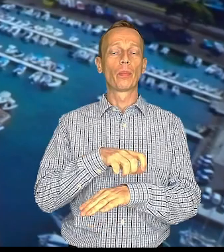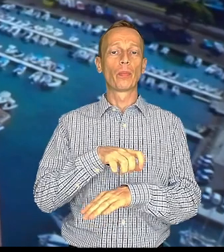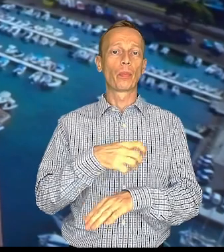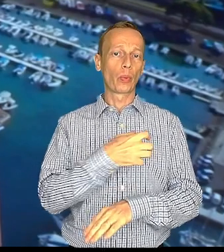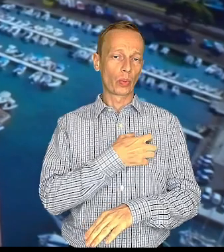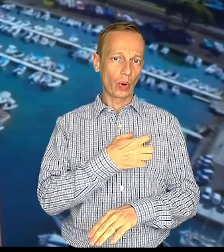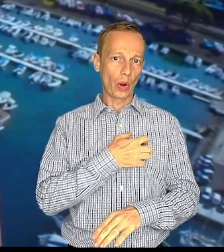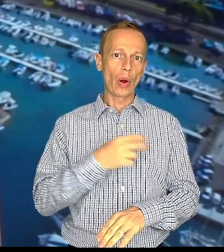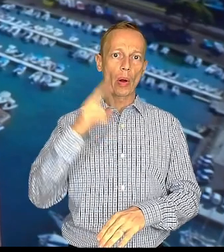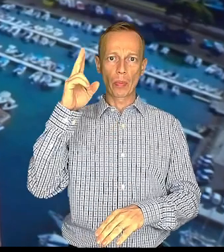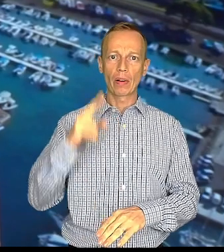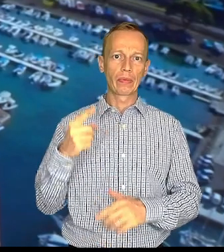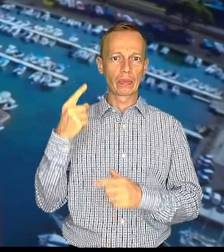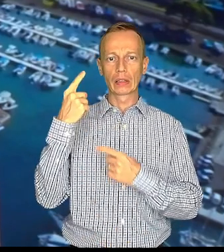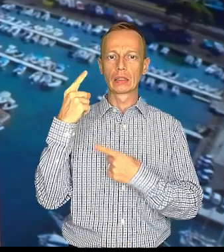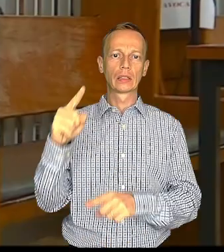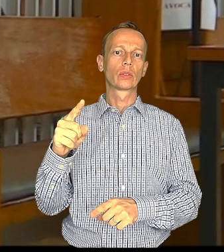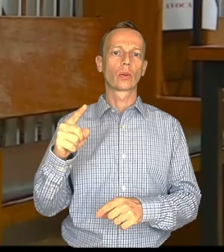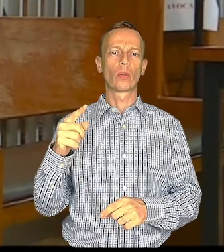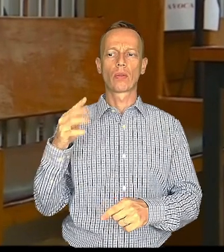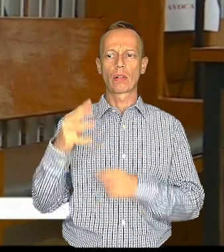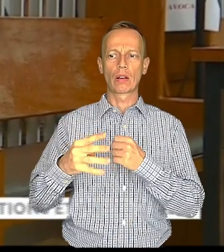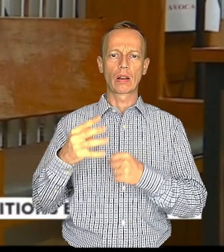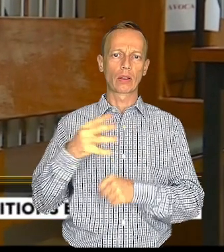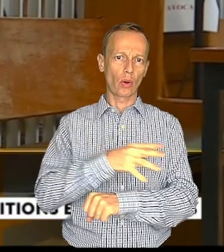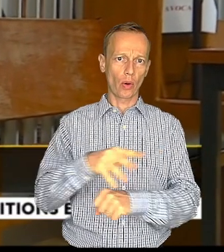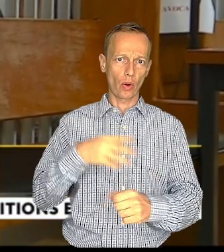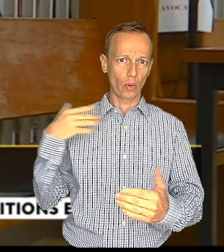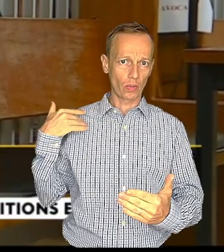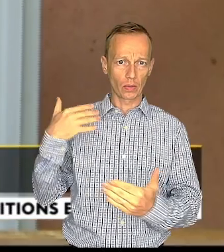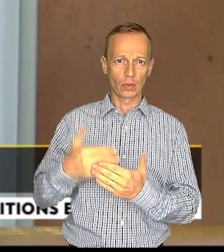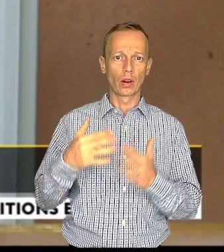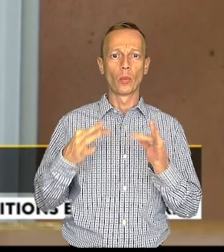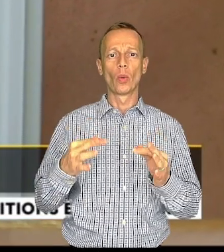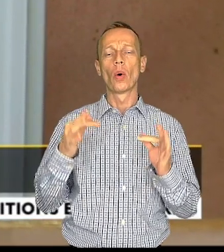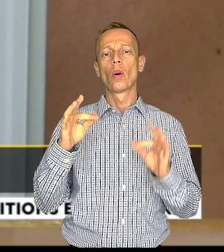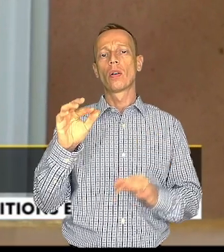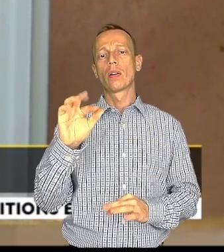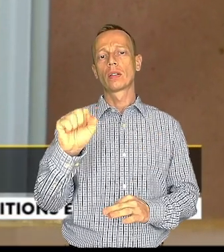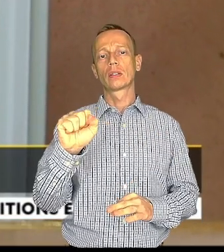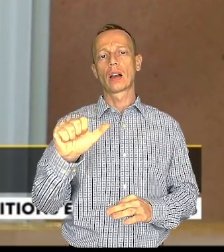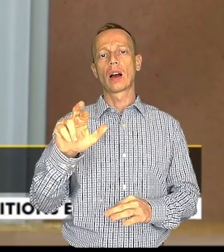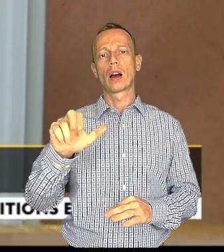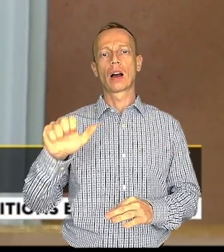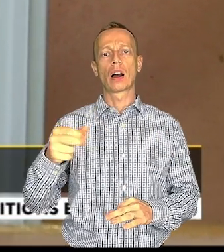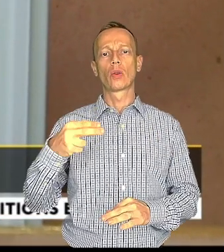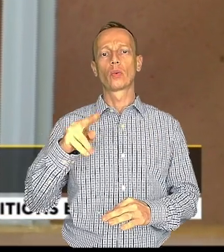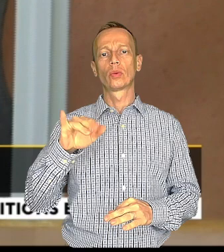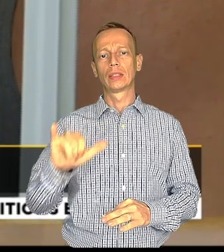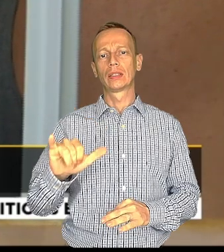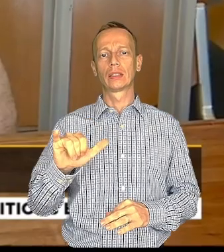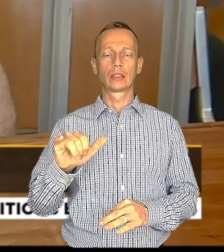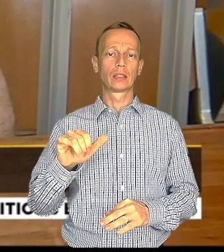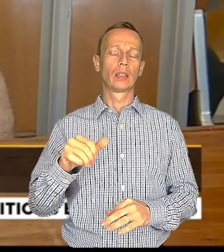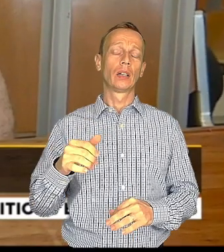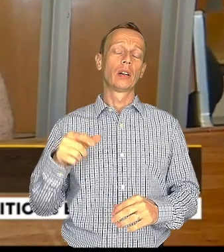commencé ses réquisitions depuis un peu plus de quatre heures maintenant dans l'affaire dite Sarah Nuit II. Il liste les responsabilités des 25